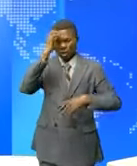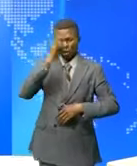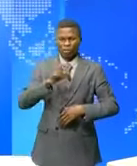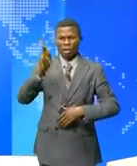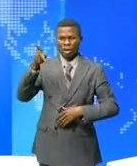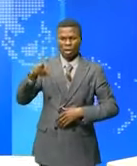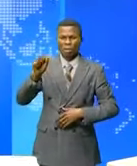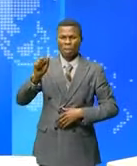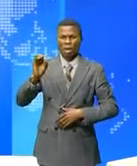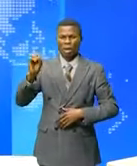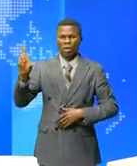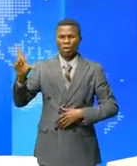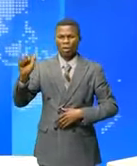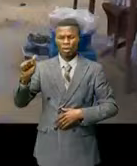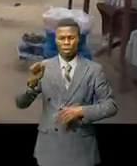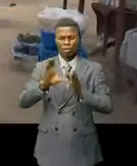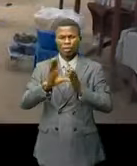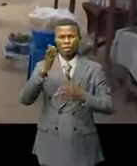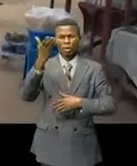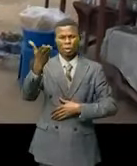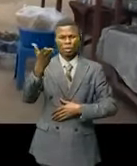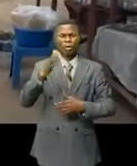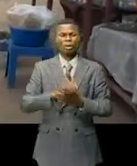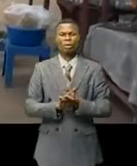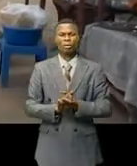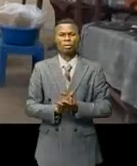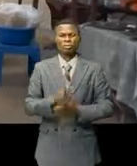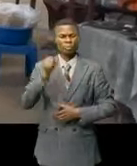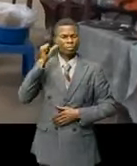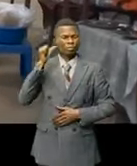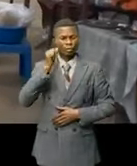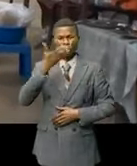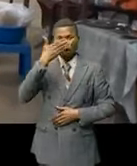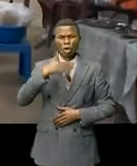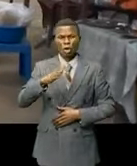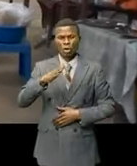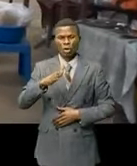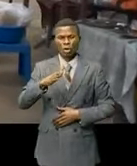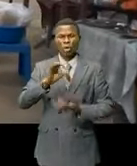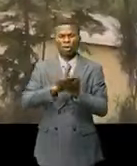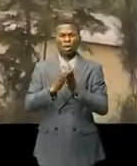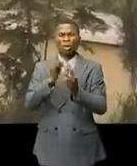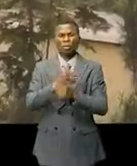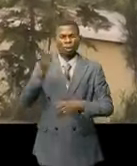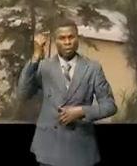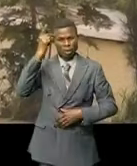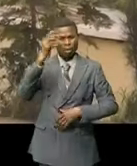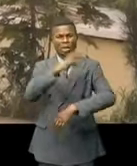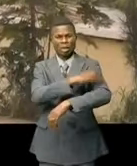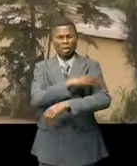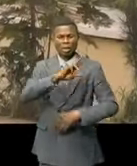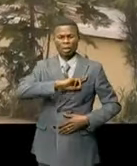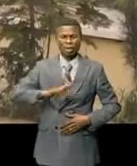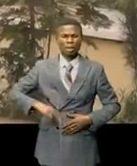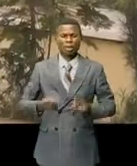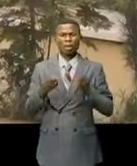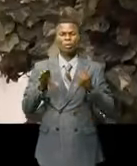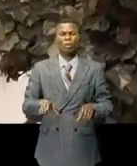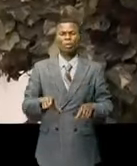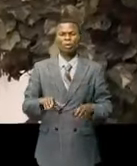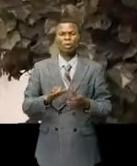Un reportage de Lisette Mujinga. Nous sommes bel et bien au centre médical Accomplissement à Kinshasa, capitale de la République démocratique du